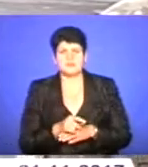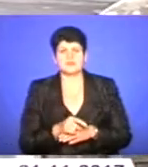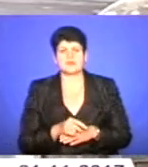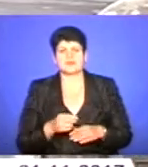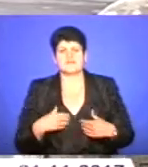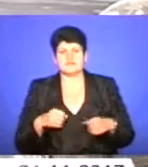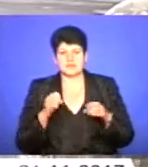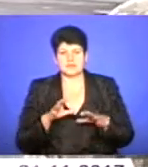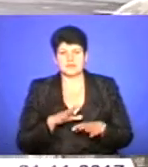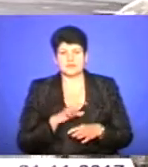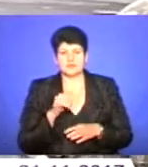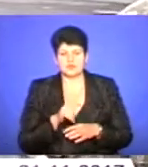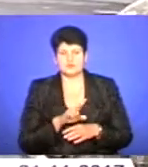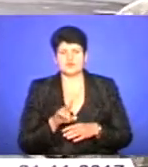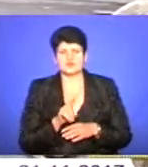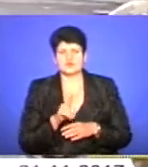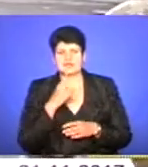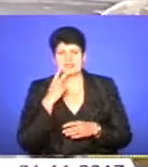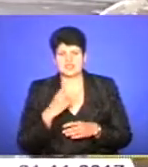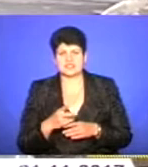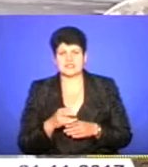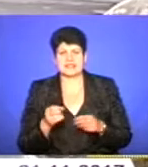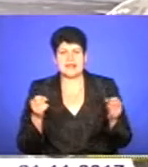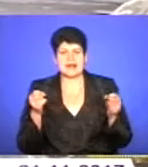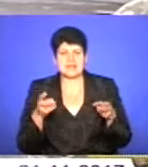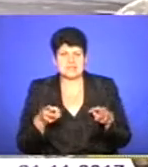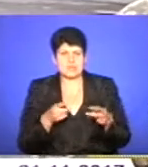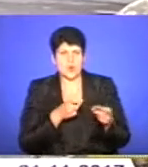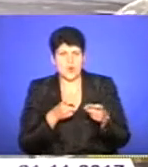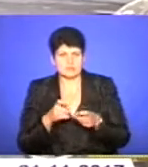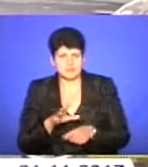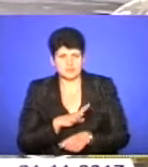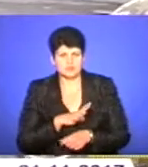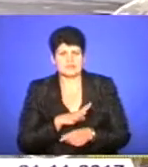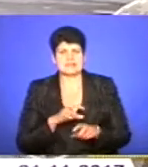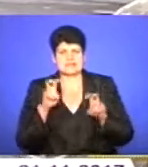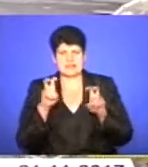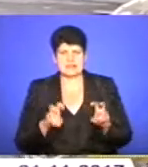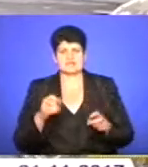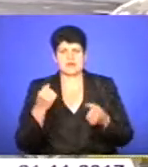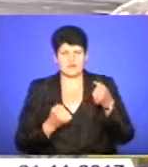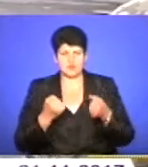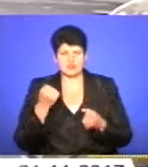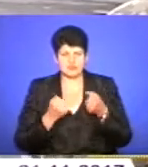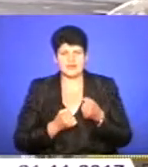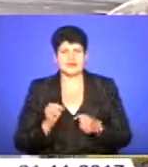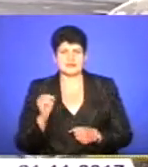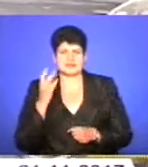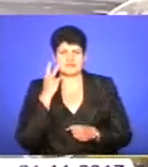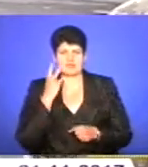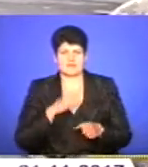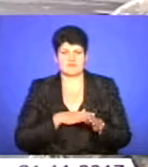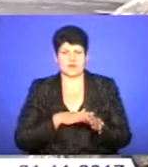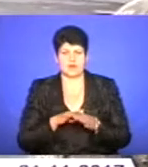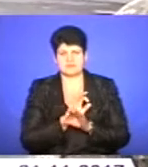що, незважаючи на ризик, на передову і обстріли, сідав за автомобіль і завжди виконував